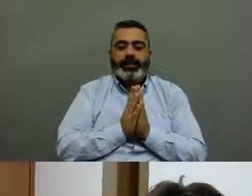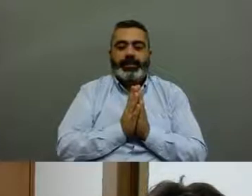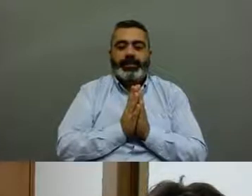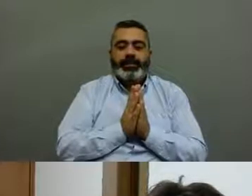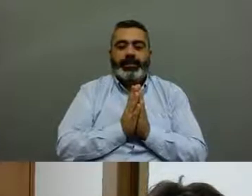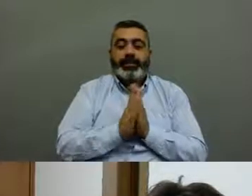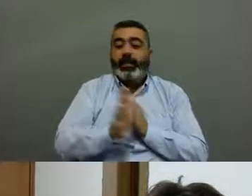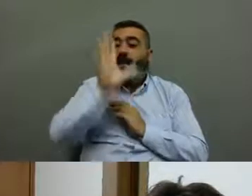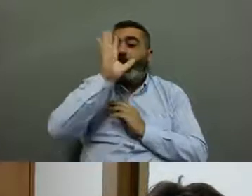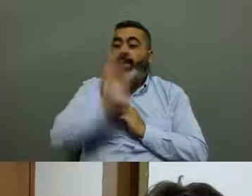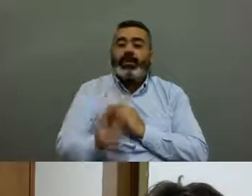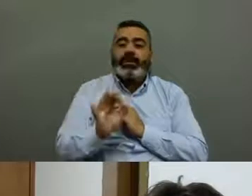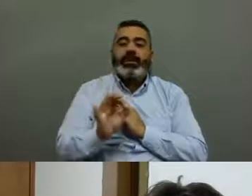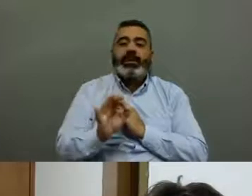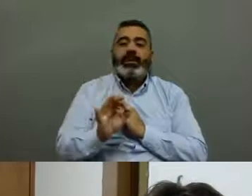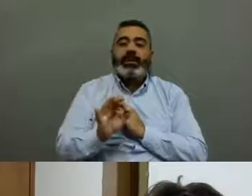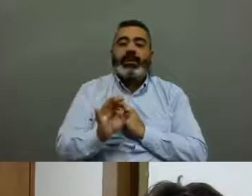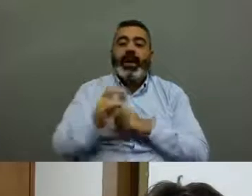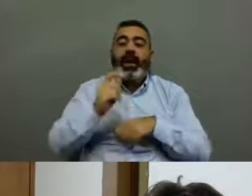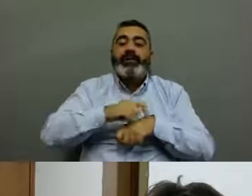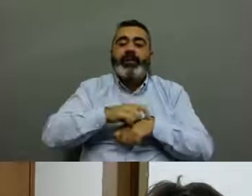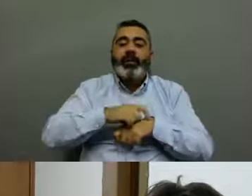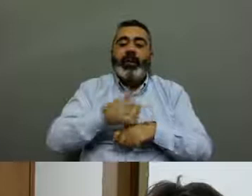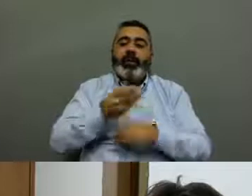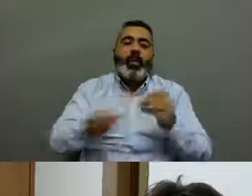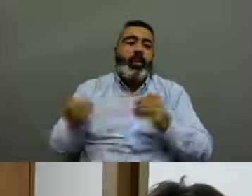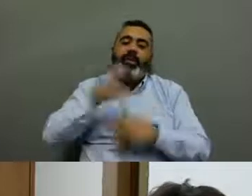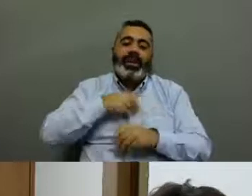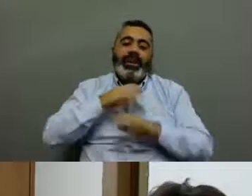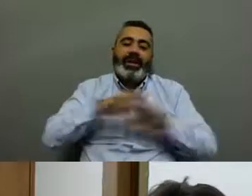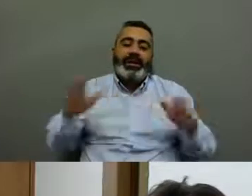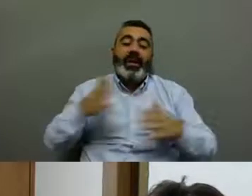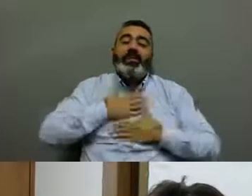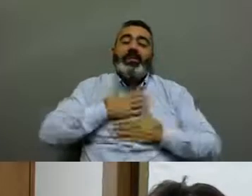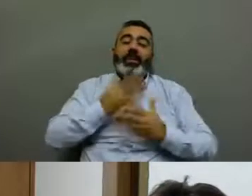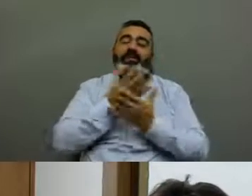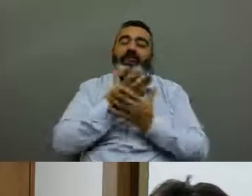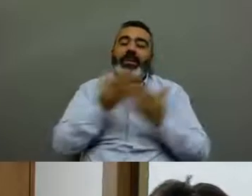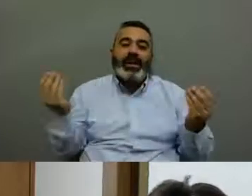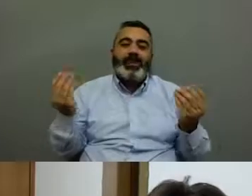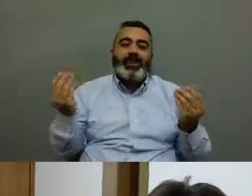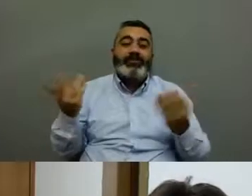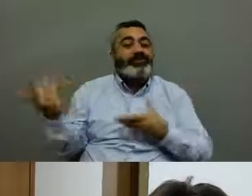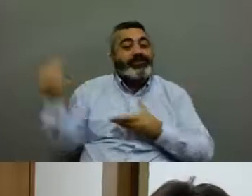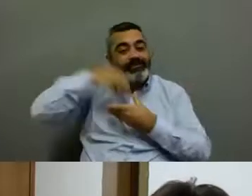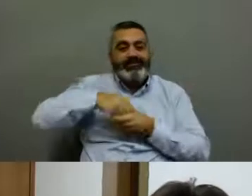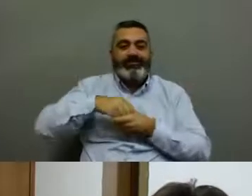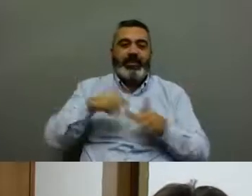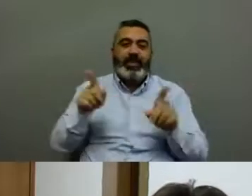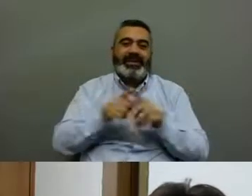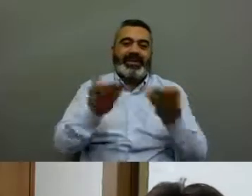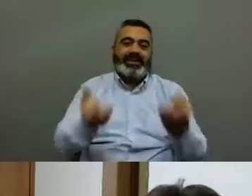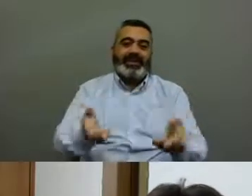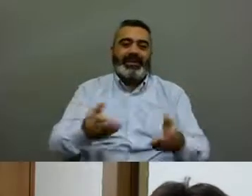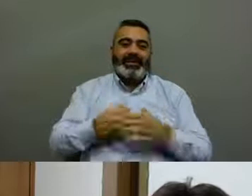πραγματικά νομίζω ότι τώρα αυτή τη στιγμή δεν έχω κάτι άλλο να πω και απλά σας ευχαριστώ πάρα πολύ που με επιτρέψετε να είμαι εδώ μαζί σας.